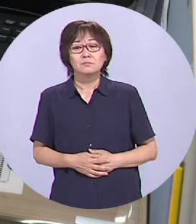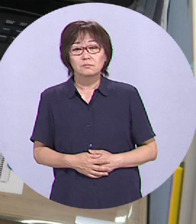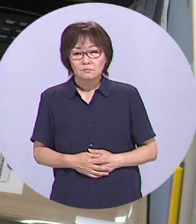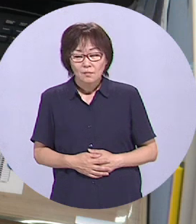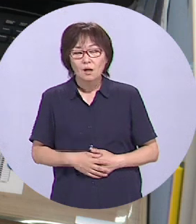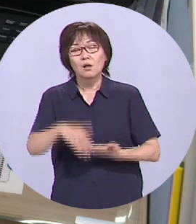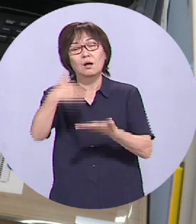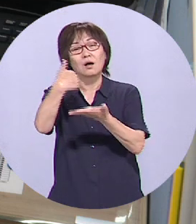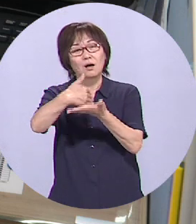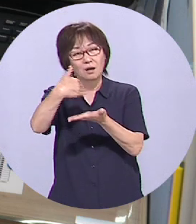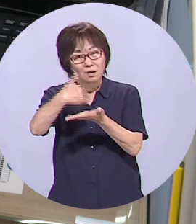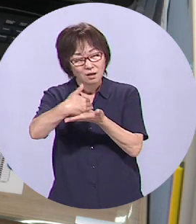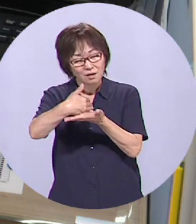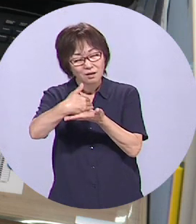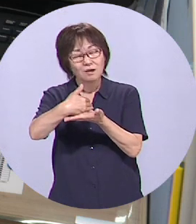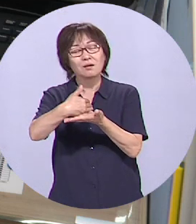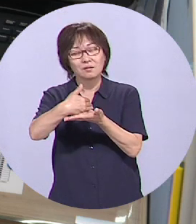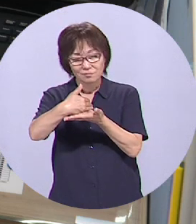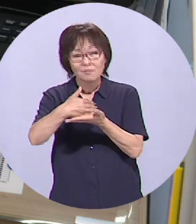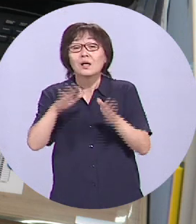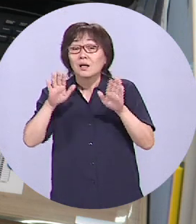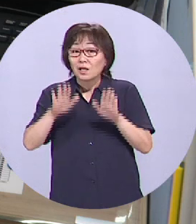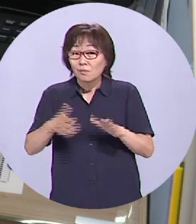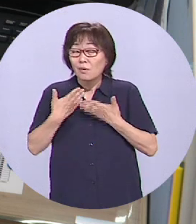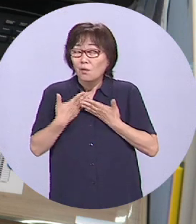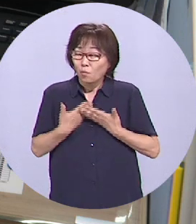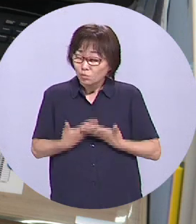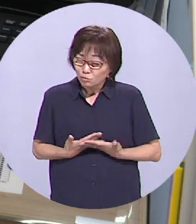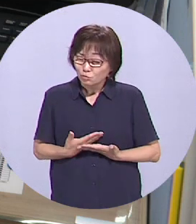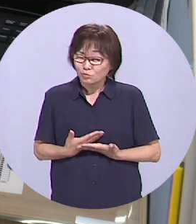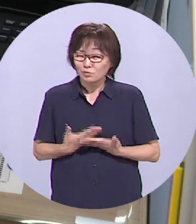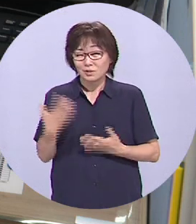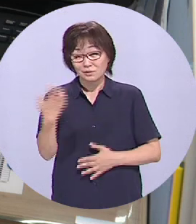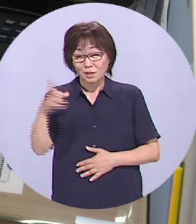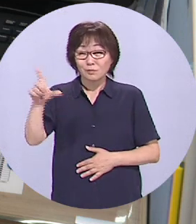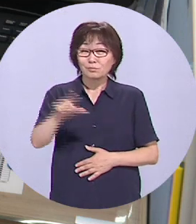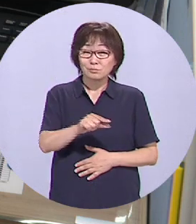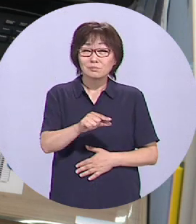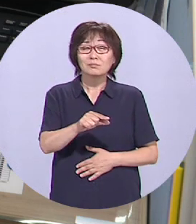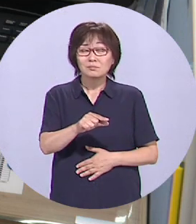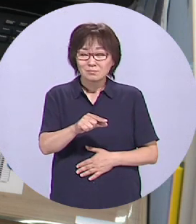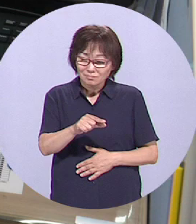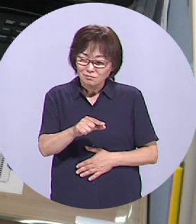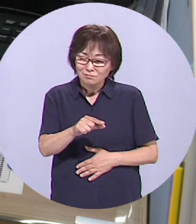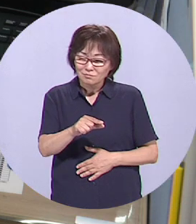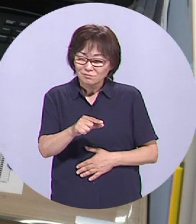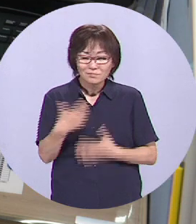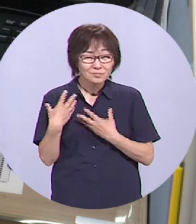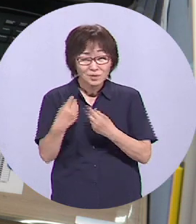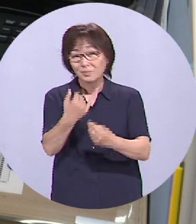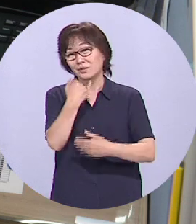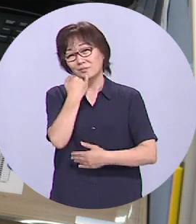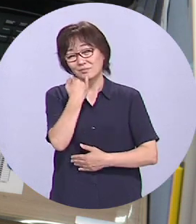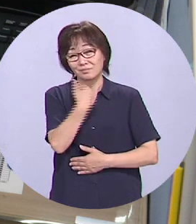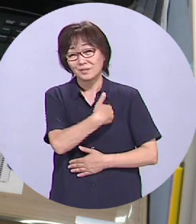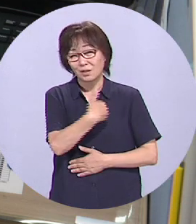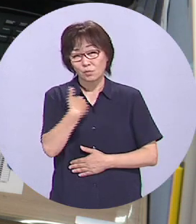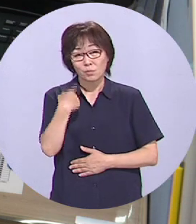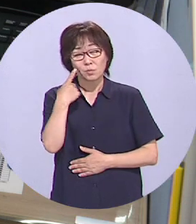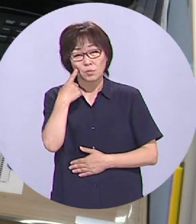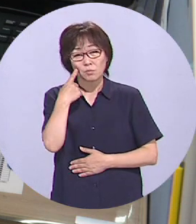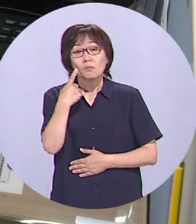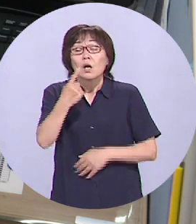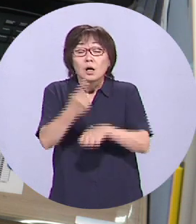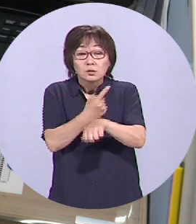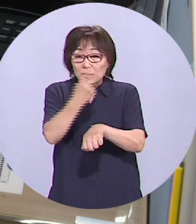お話をお聞きしましたところ、現在は落ち着かれているようなので様子を見られてもよろしいかと思います。1、2